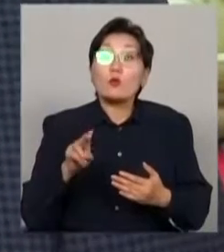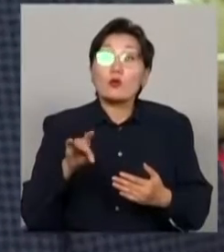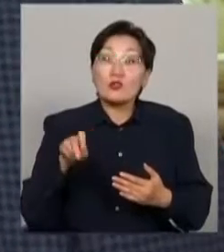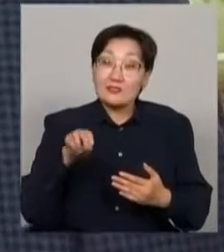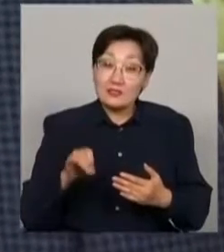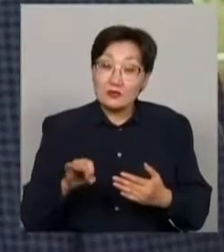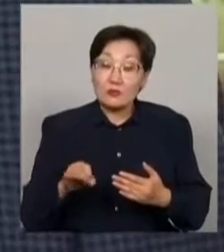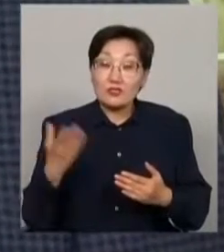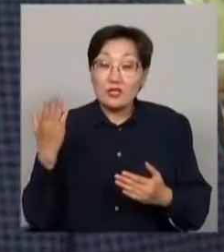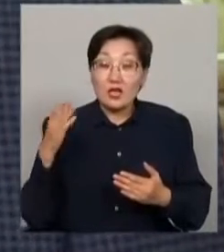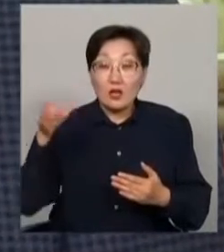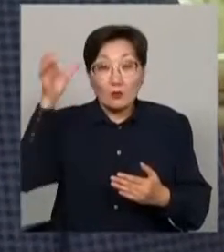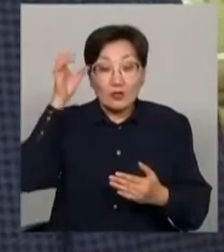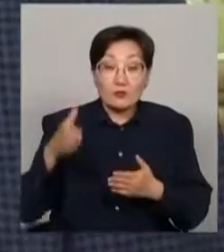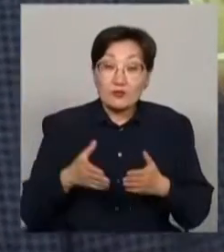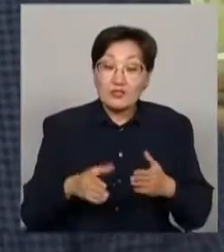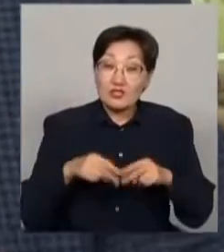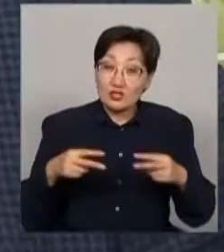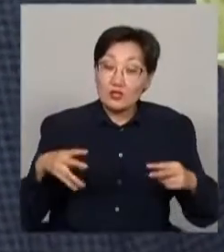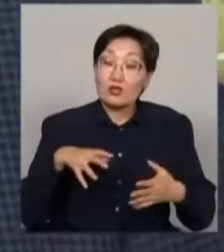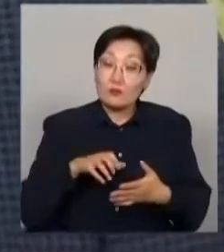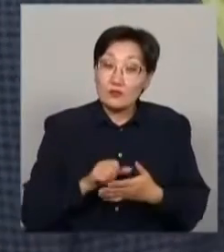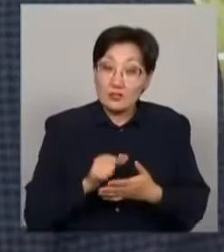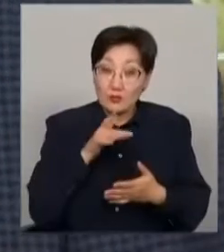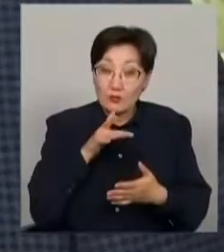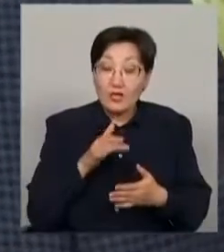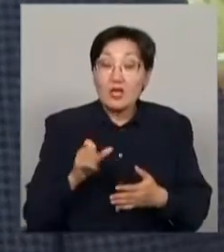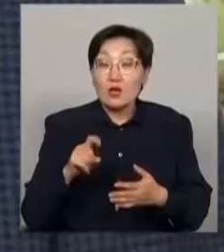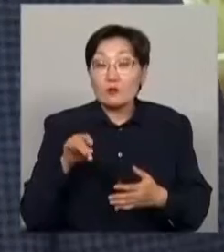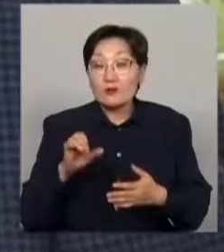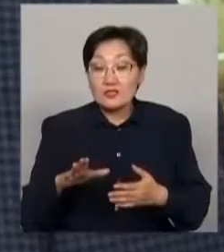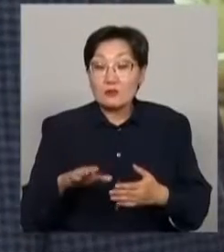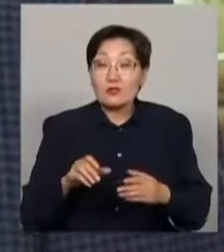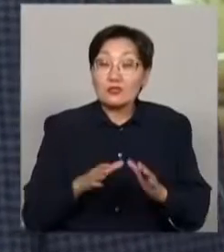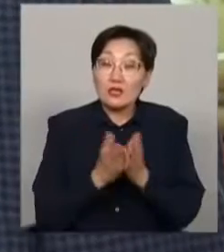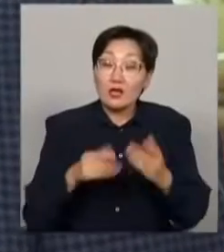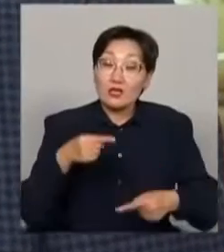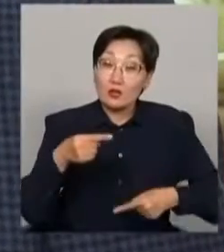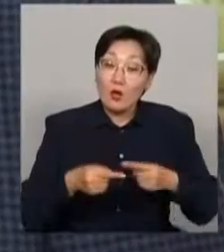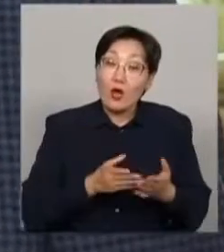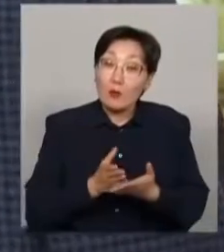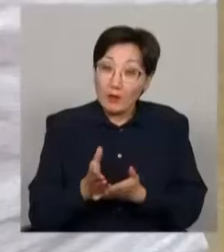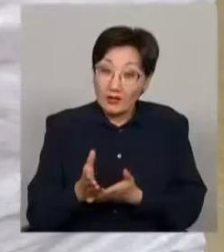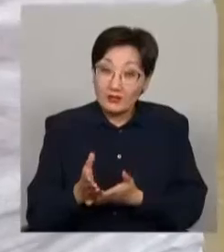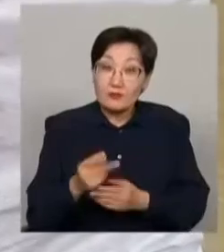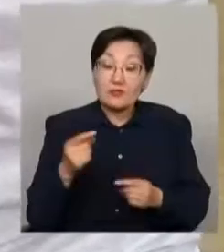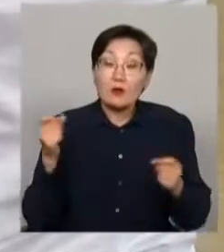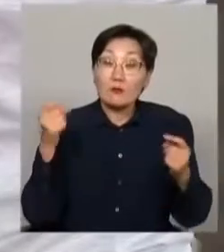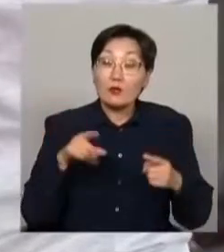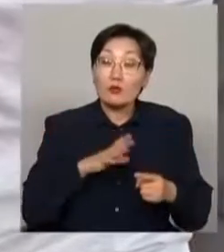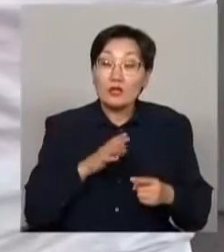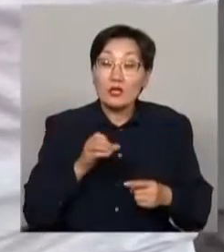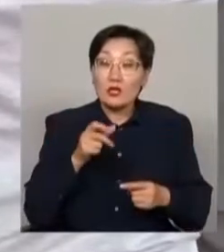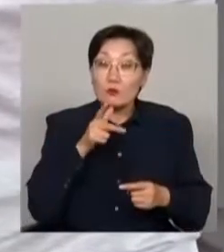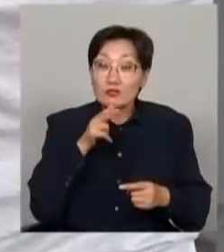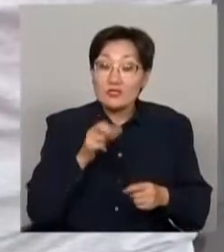өстік. Кейіннен ғылым жолына түсіп, әдебиетпен айналысқан кезде де Әуезов шығармашылығы арқылы бағытымызды айқындап отырдық. Бұл оңтүстік